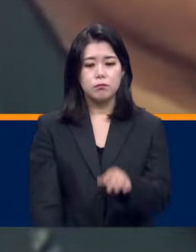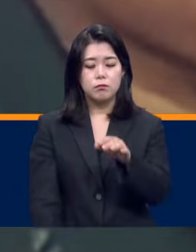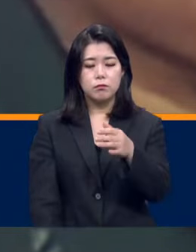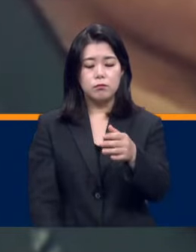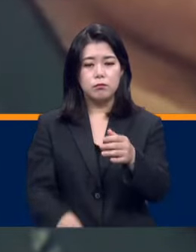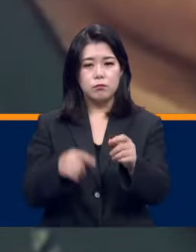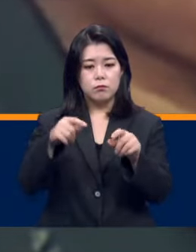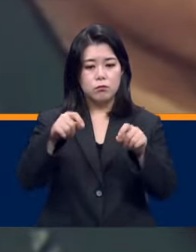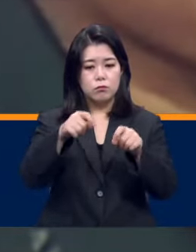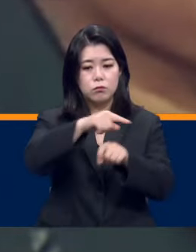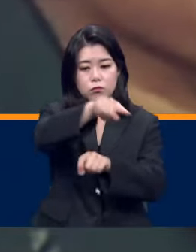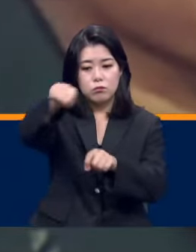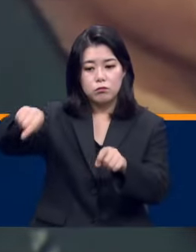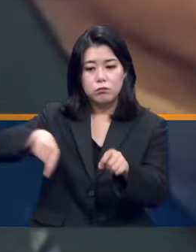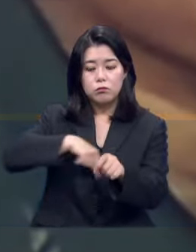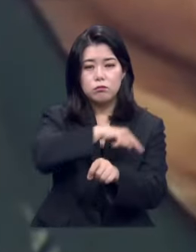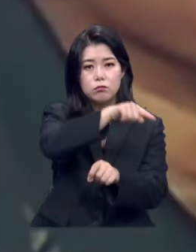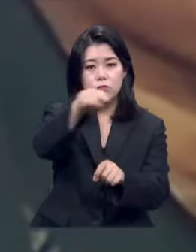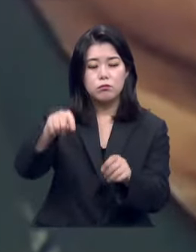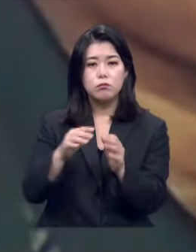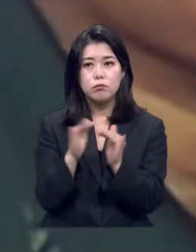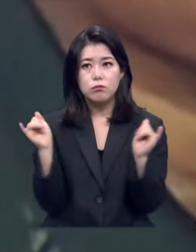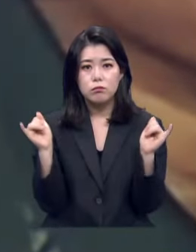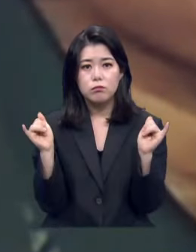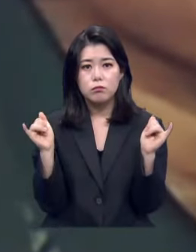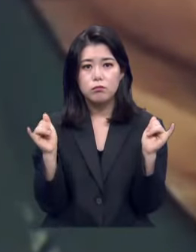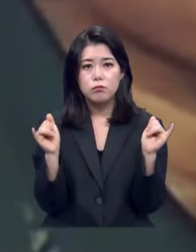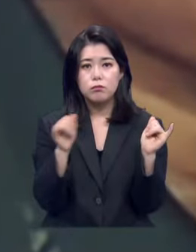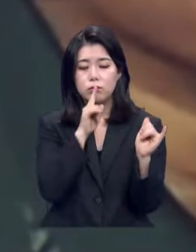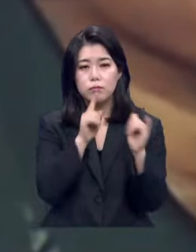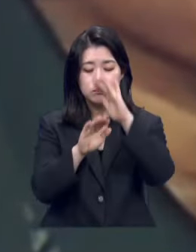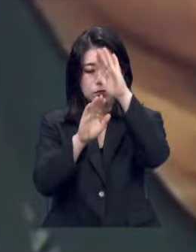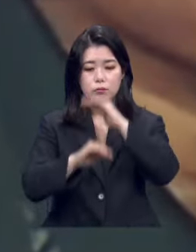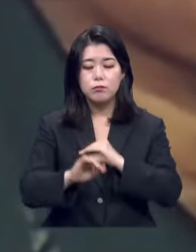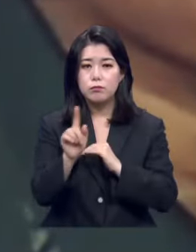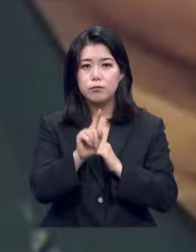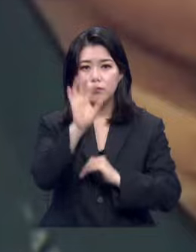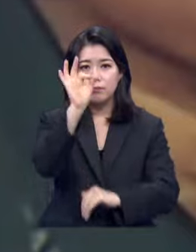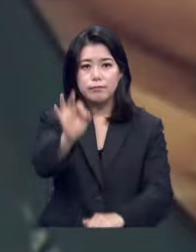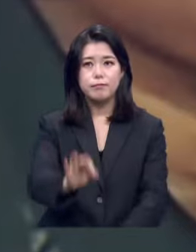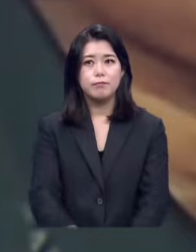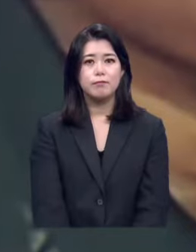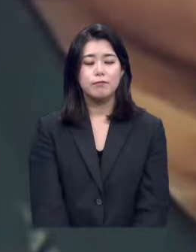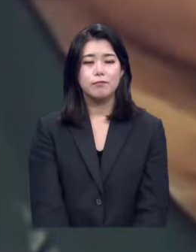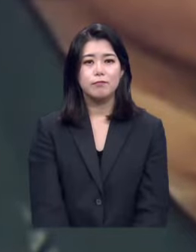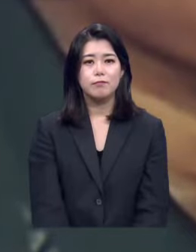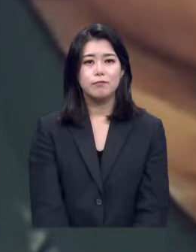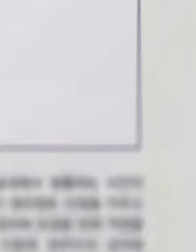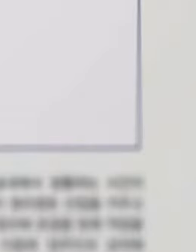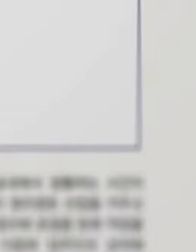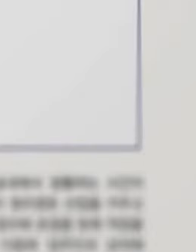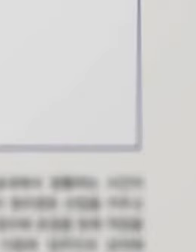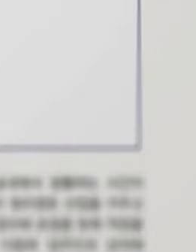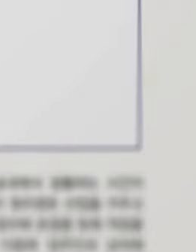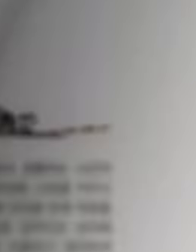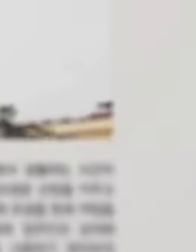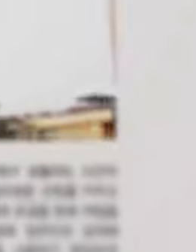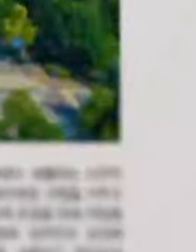주변인들은 등장하는 다른 조연들은 뭐라고 얘기를 하느냐 좀 알아봐야겠죠 다음 키워드 넘어갑니다